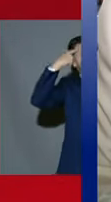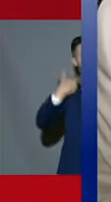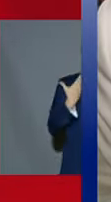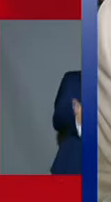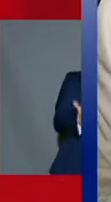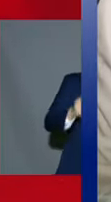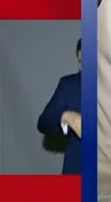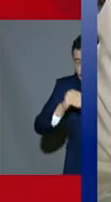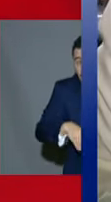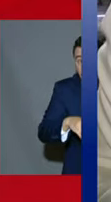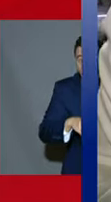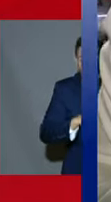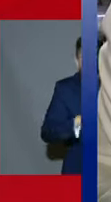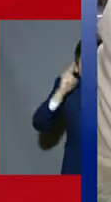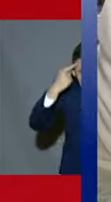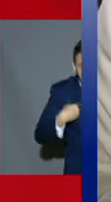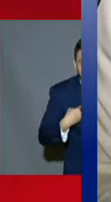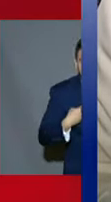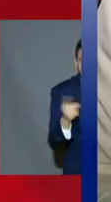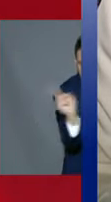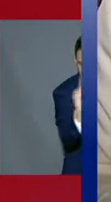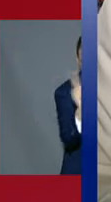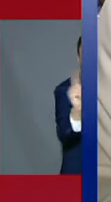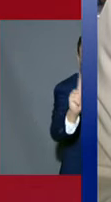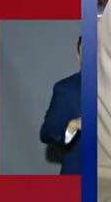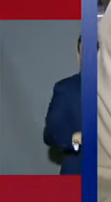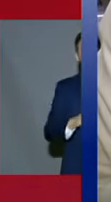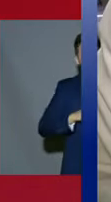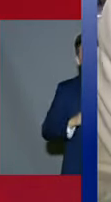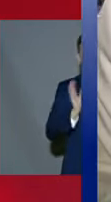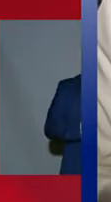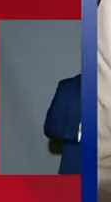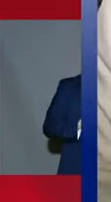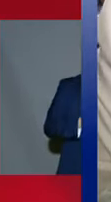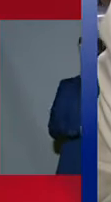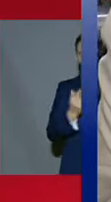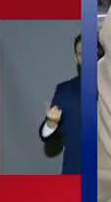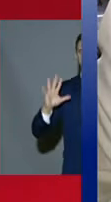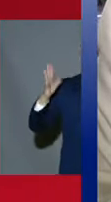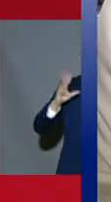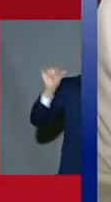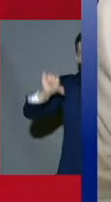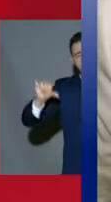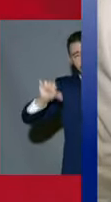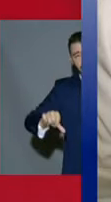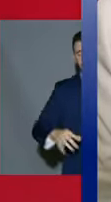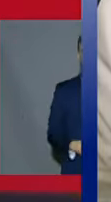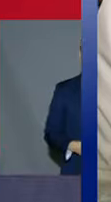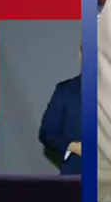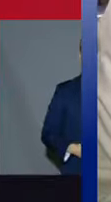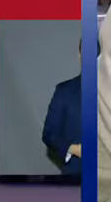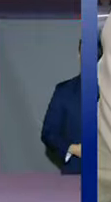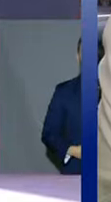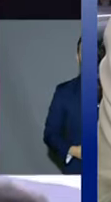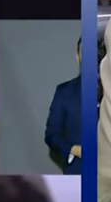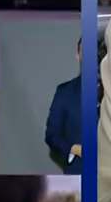πίσω, να βγαίνουν δεξιά και αριστερά και να κοντένουν το κόμμα μας και μετά να μου χρεώνουν την αποτυχία. Όχι,